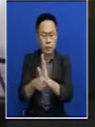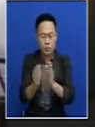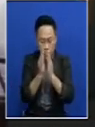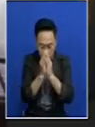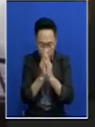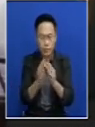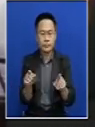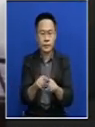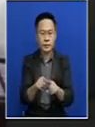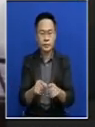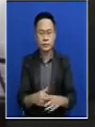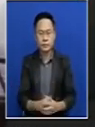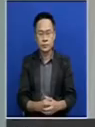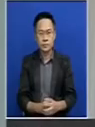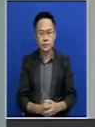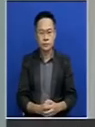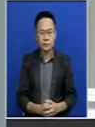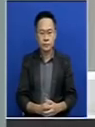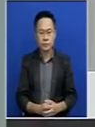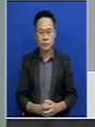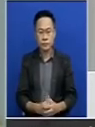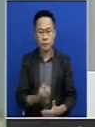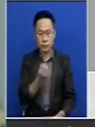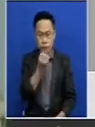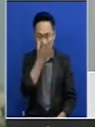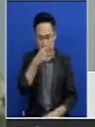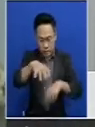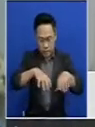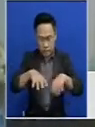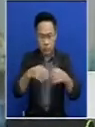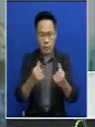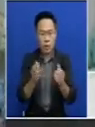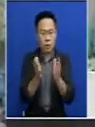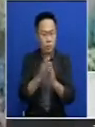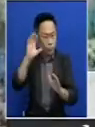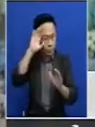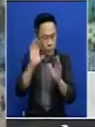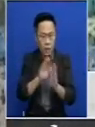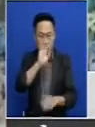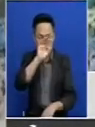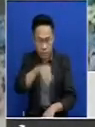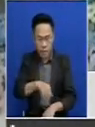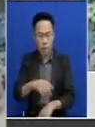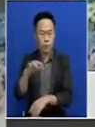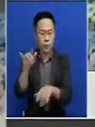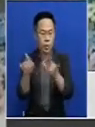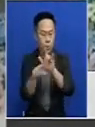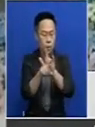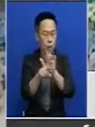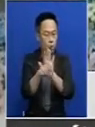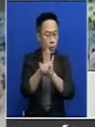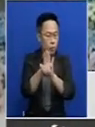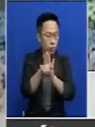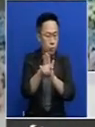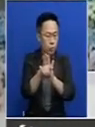างเข้ามาทำความเคารพค่ะดอกไม้ที่ถูกนำมาจัดวางไว้เป็นรูปนกยูงและช้างภายในศาลาสมเด็จพระนเรศวรมหา